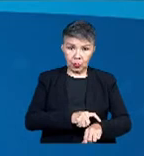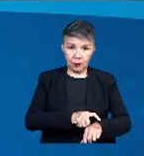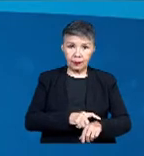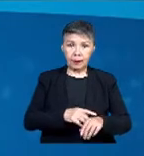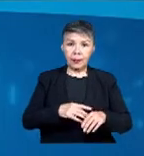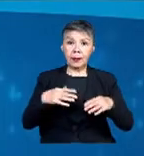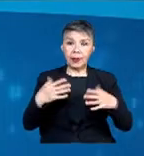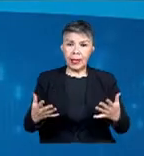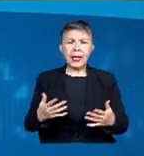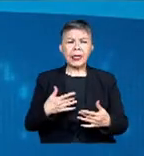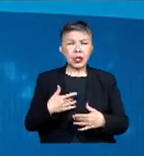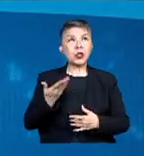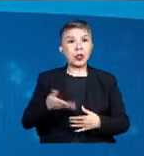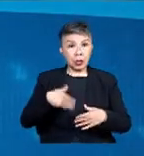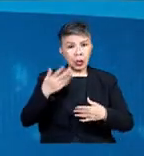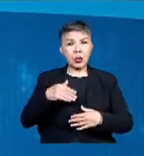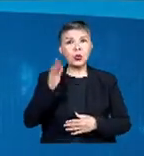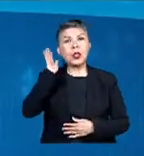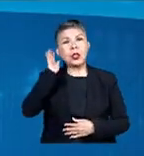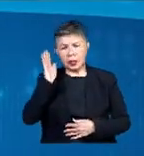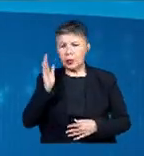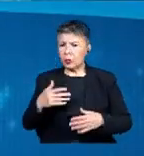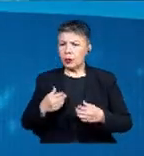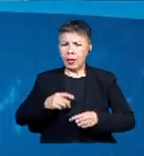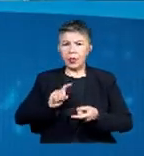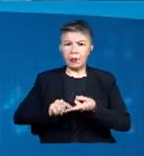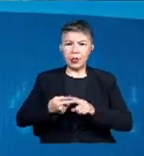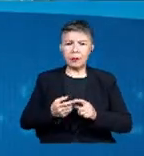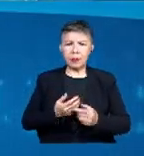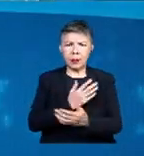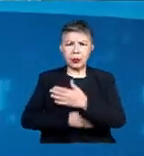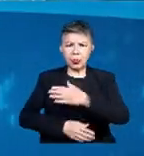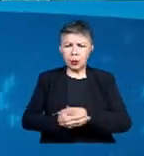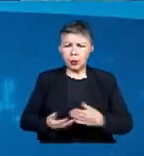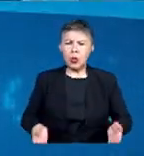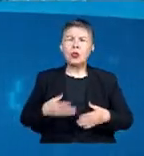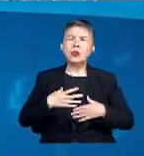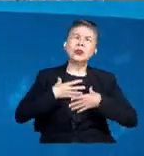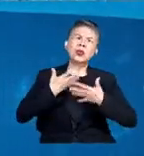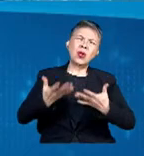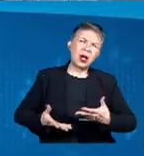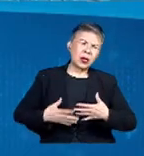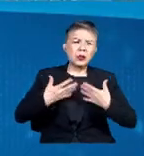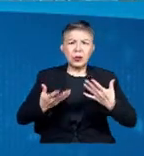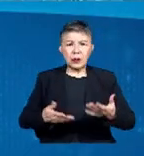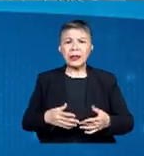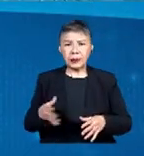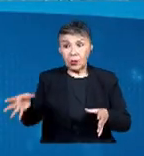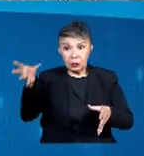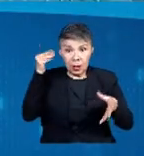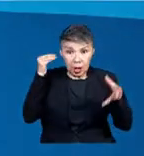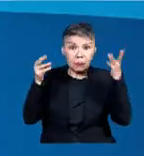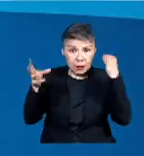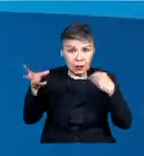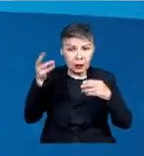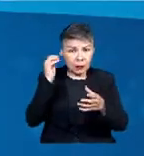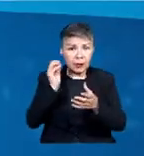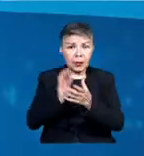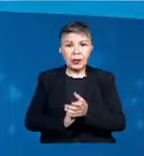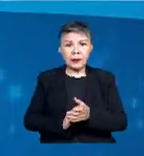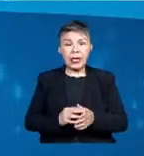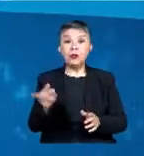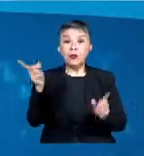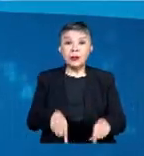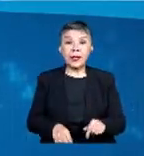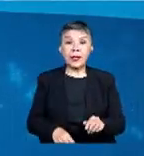kita pun selalu mendengarkan curhatan dari penyandang disabilitas. Curhatan inilah yang menjadi